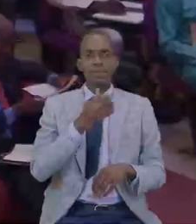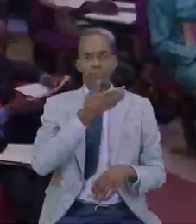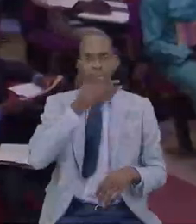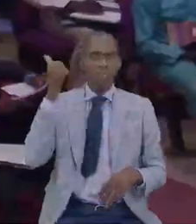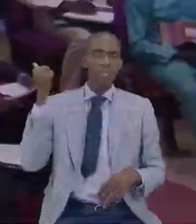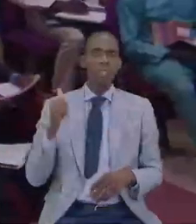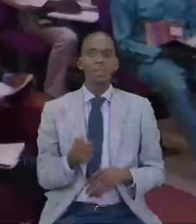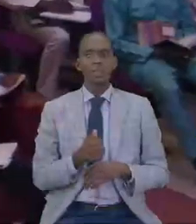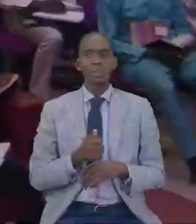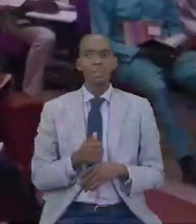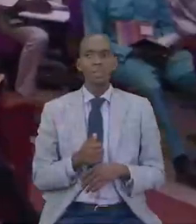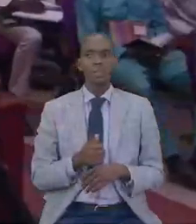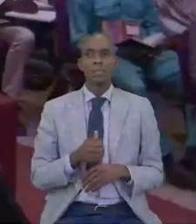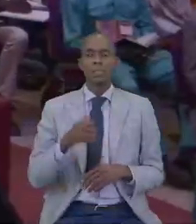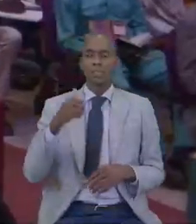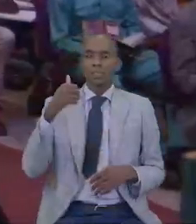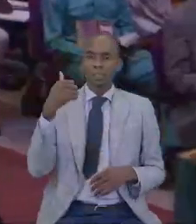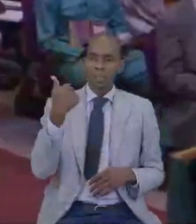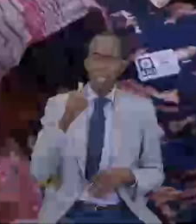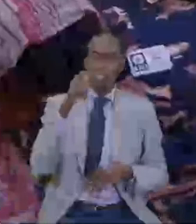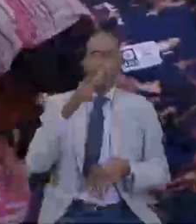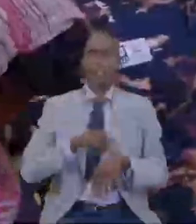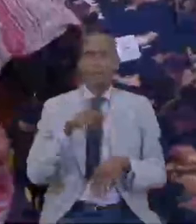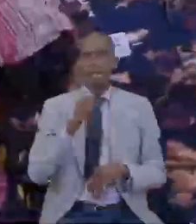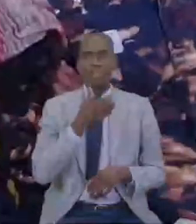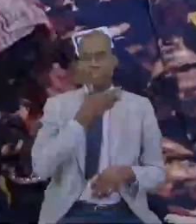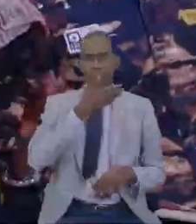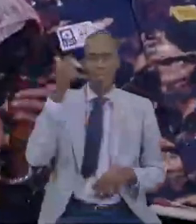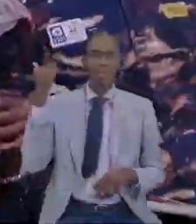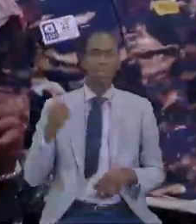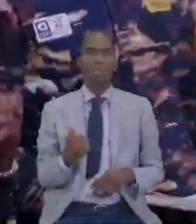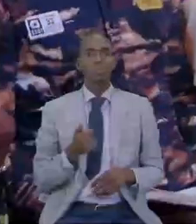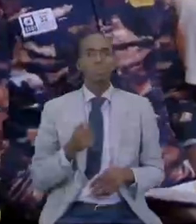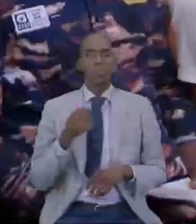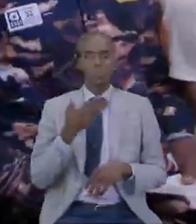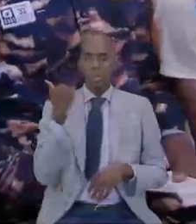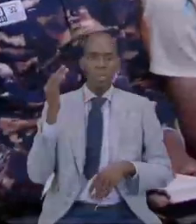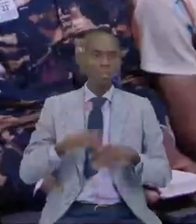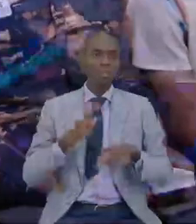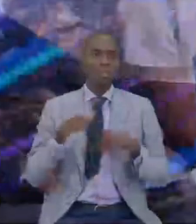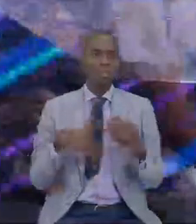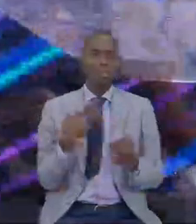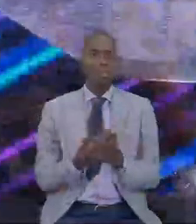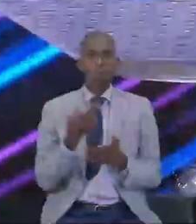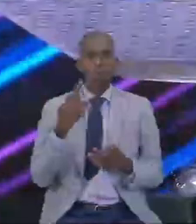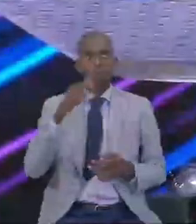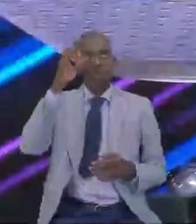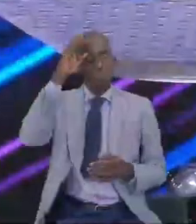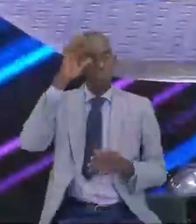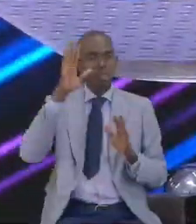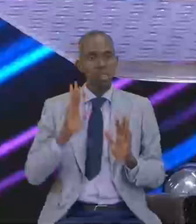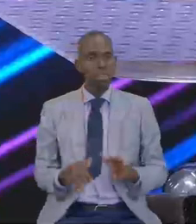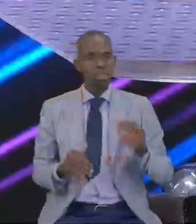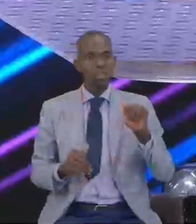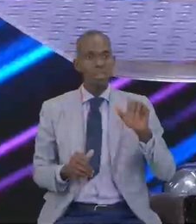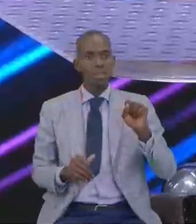Lis-le pour cette année. 10 fois supérieur à tous les magiciens et astrologues qui étaient dans